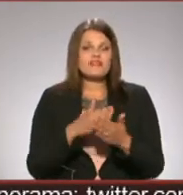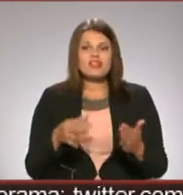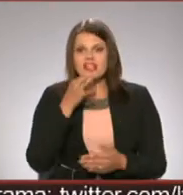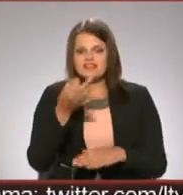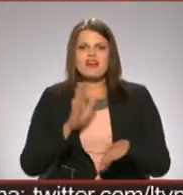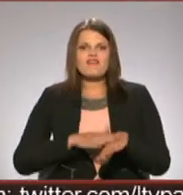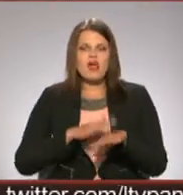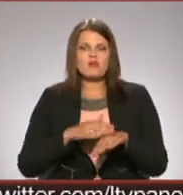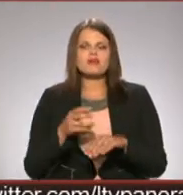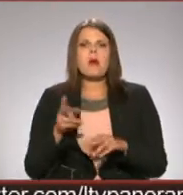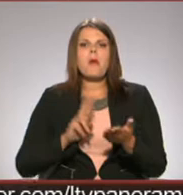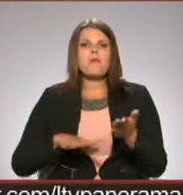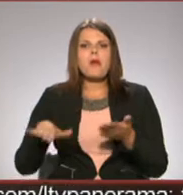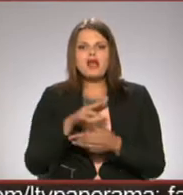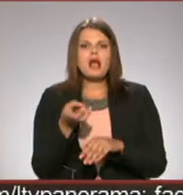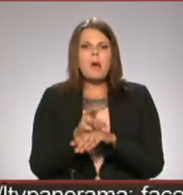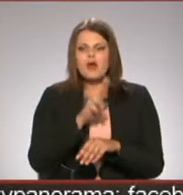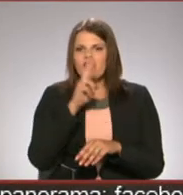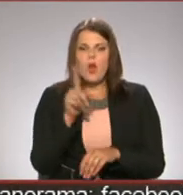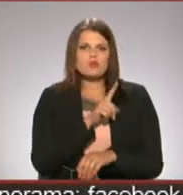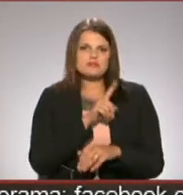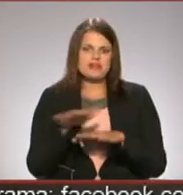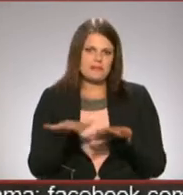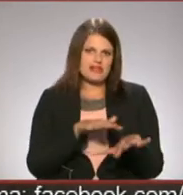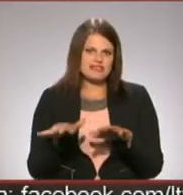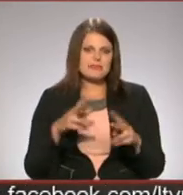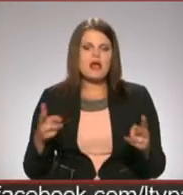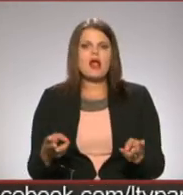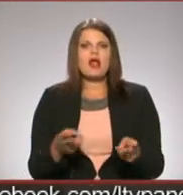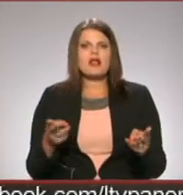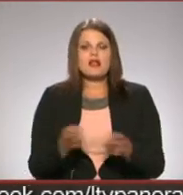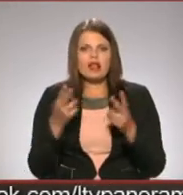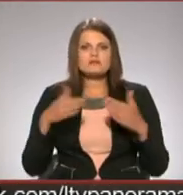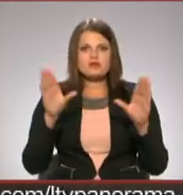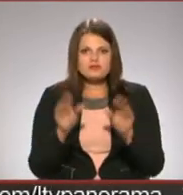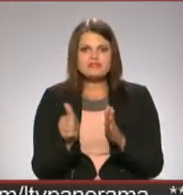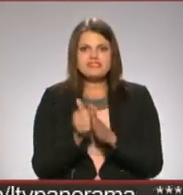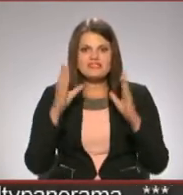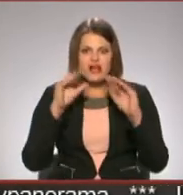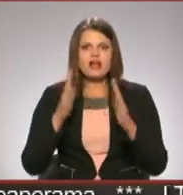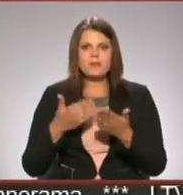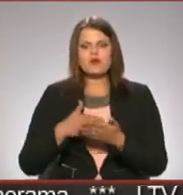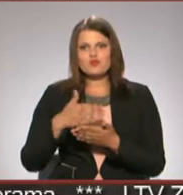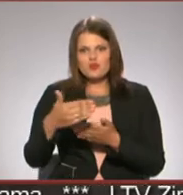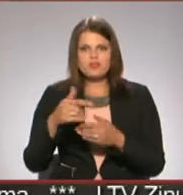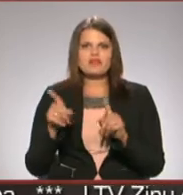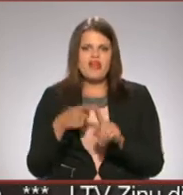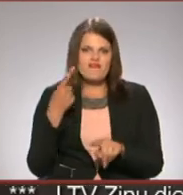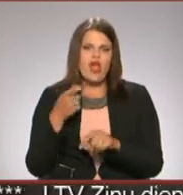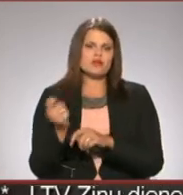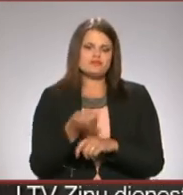vainojama parka apmeklētāja neuzmanīga rīcība. Liesmas lokalizēts jau sestdienas vakarā, taču dzēšana turpinās plašāk TV